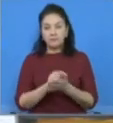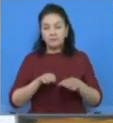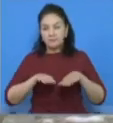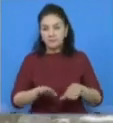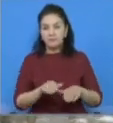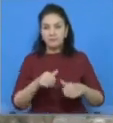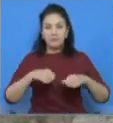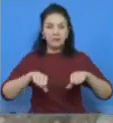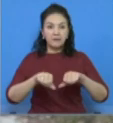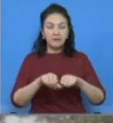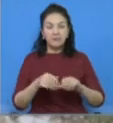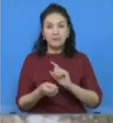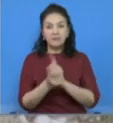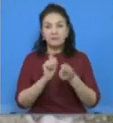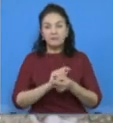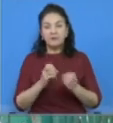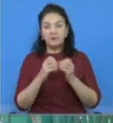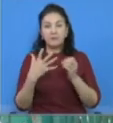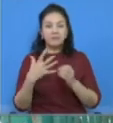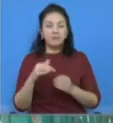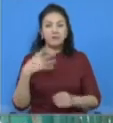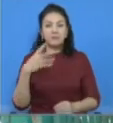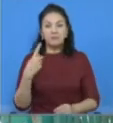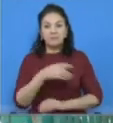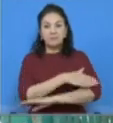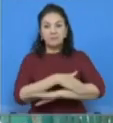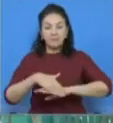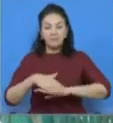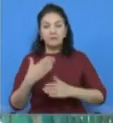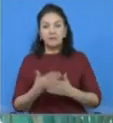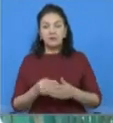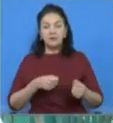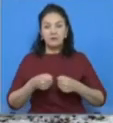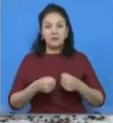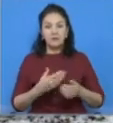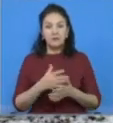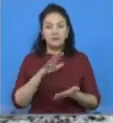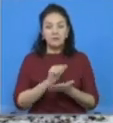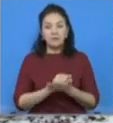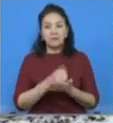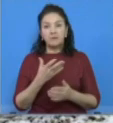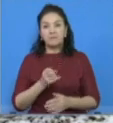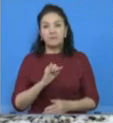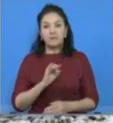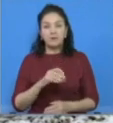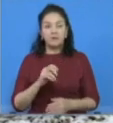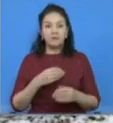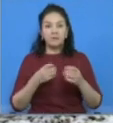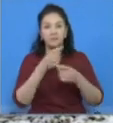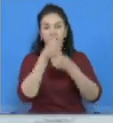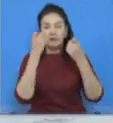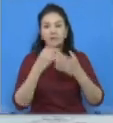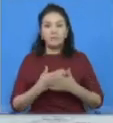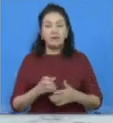столичной комиссии по переименованию 19 жилых массивов и 41 улицы. Языковое управление региона занимается и мониторингом рекламных щитов и